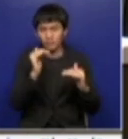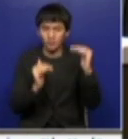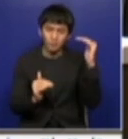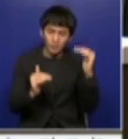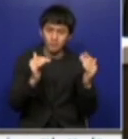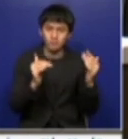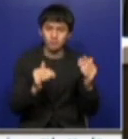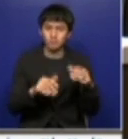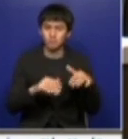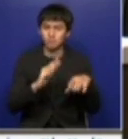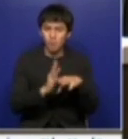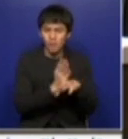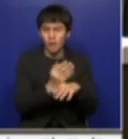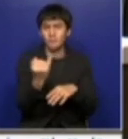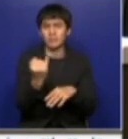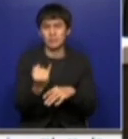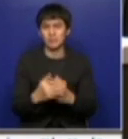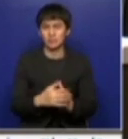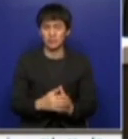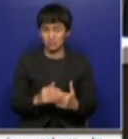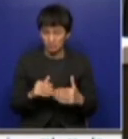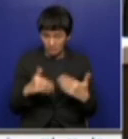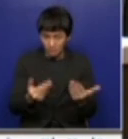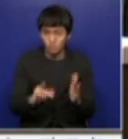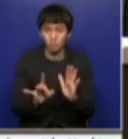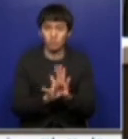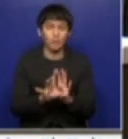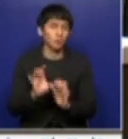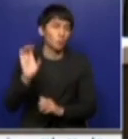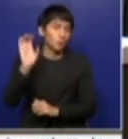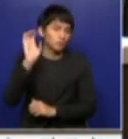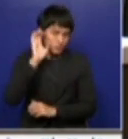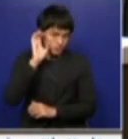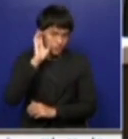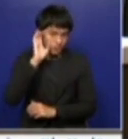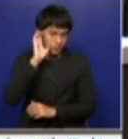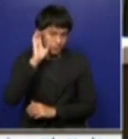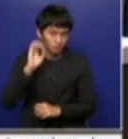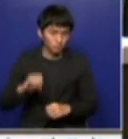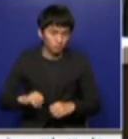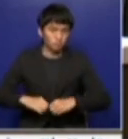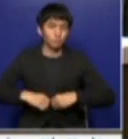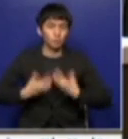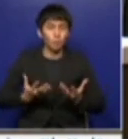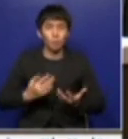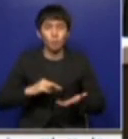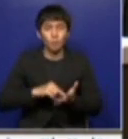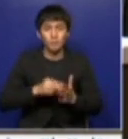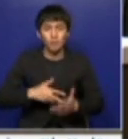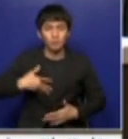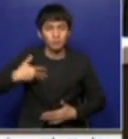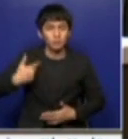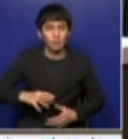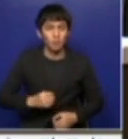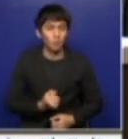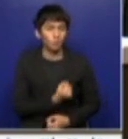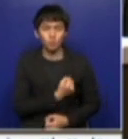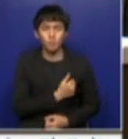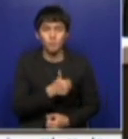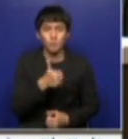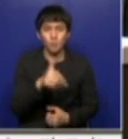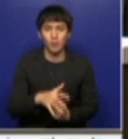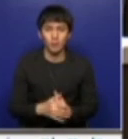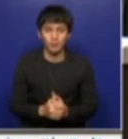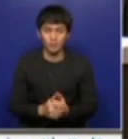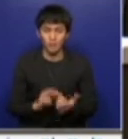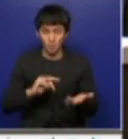สุดท้ายวิจิตรสภาครับมาตัดกันเป็นศูนย์มันระเบิดขึ้นมาแล้วคะอันนี้คือความสามารถใน